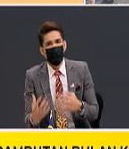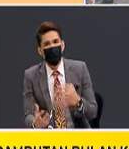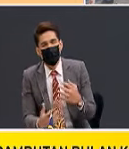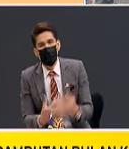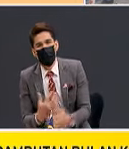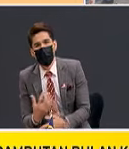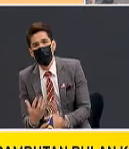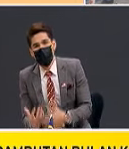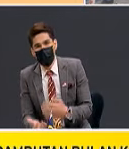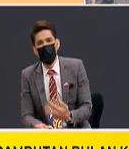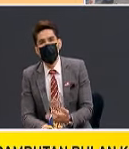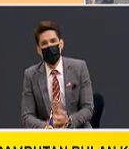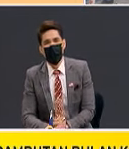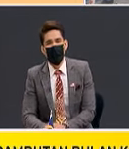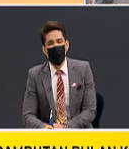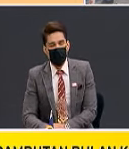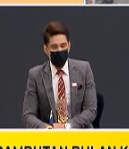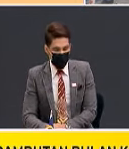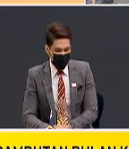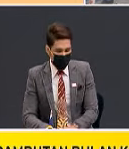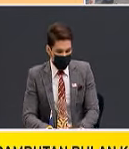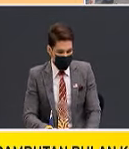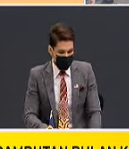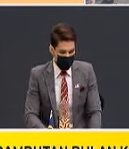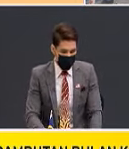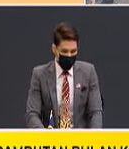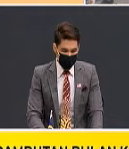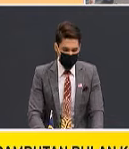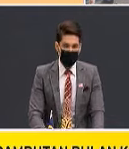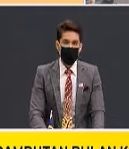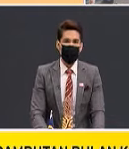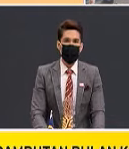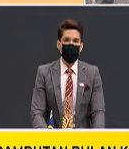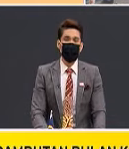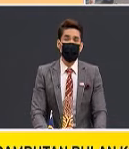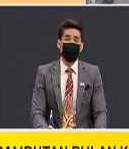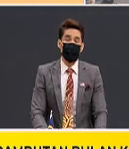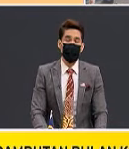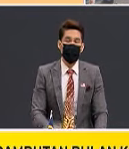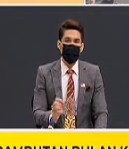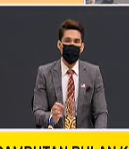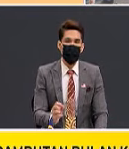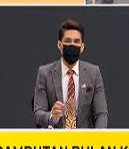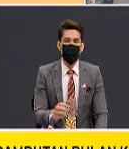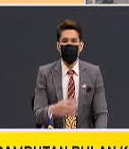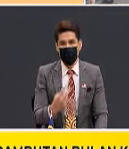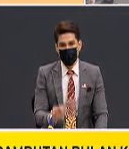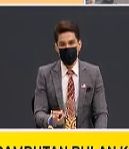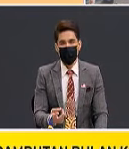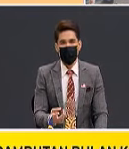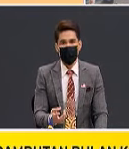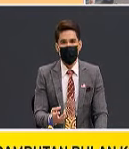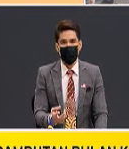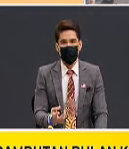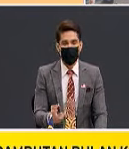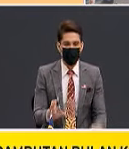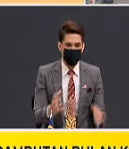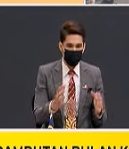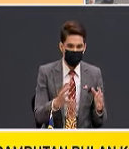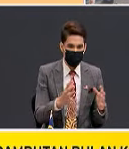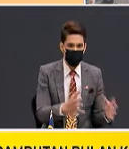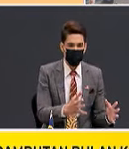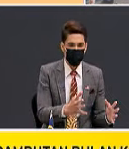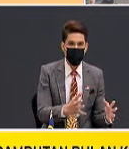apabila kita melihat daripada situasi ini dan kita difahamkan sambutan yang akan dijalankan ini berbentuk hybrid, yang mana